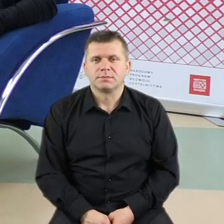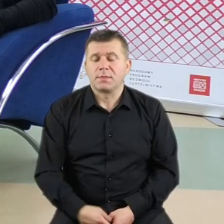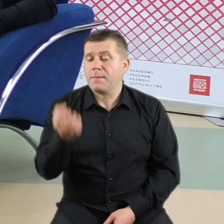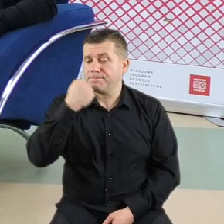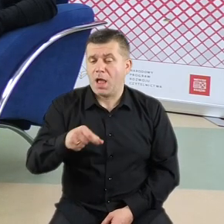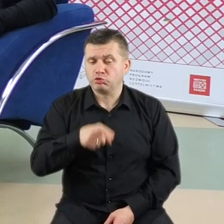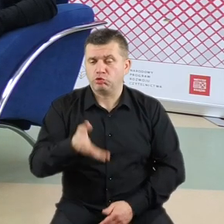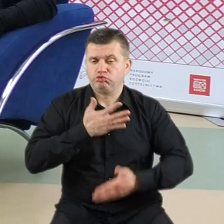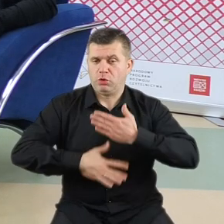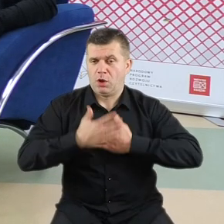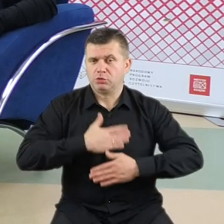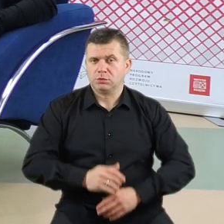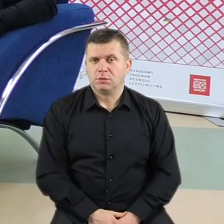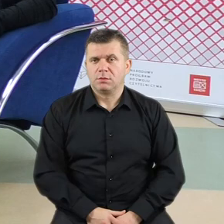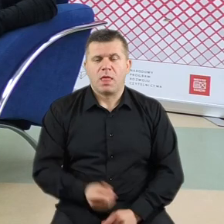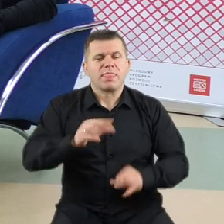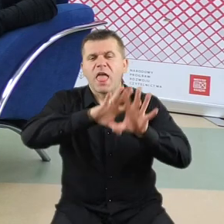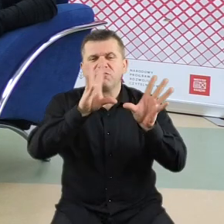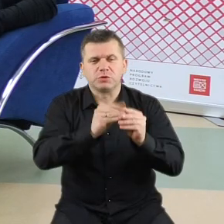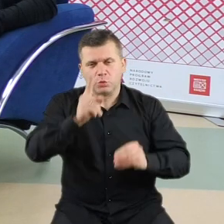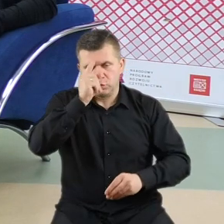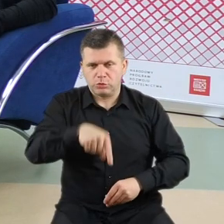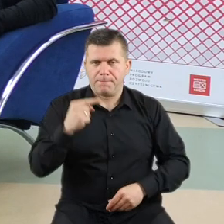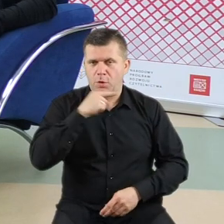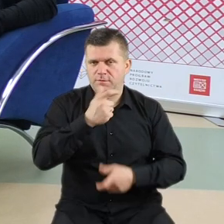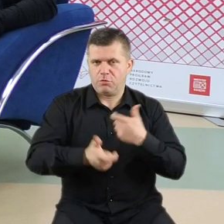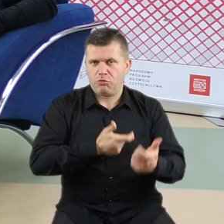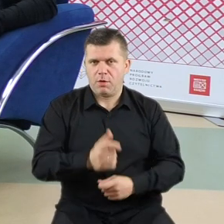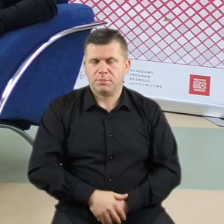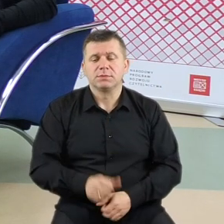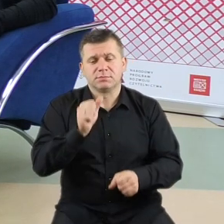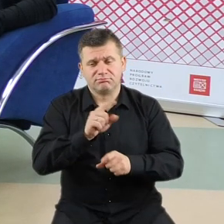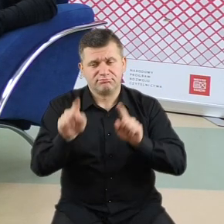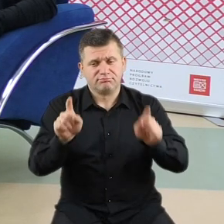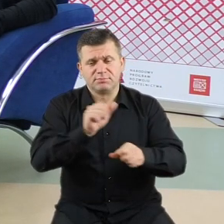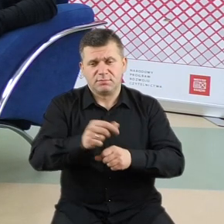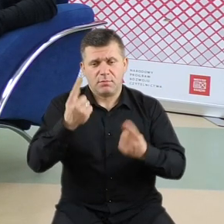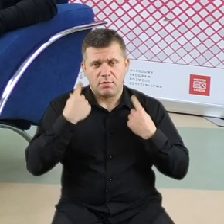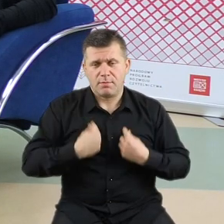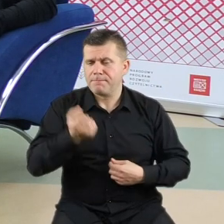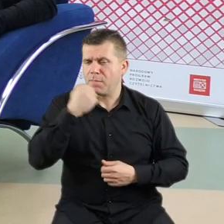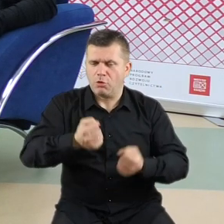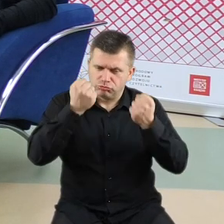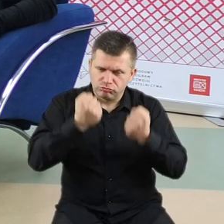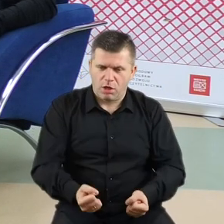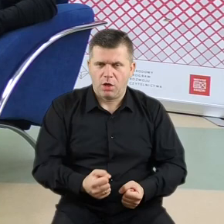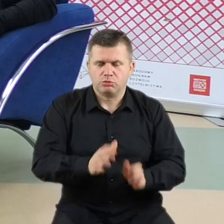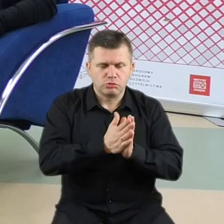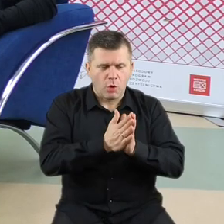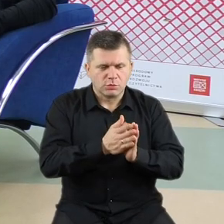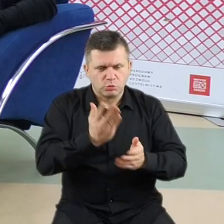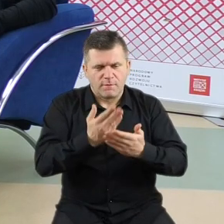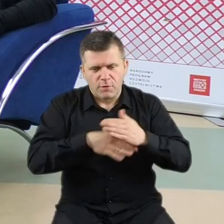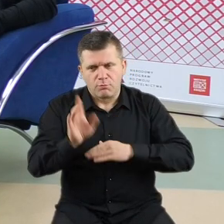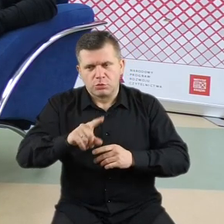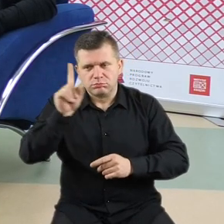I bardzo się z tego cieszę, bo nie wszyscy to potrafią i są tacy reporterzy, którzy bardzo ciężko wychodzą z książki,